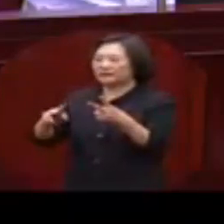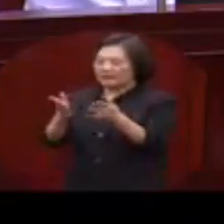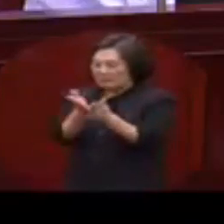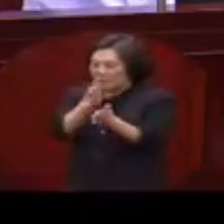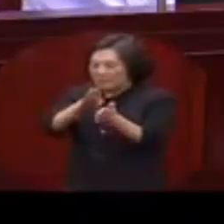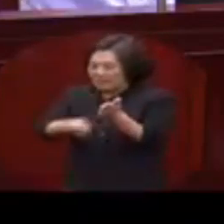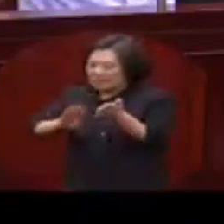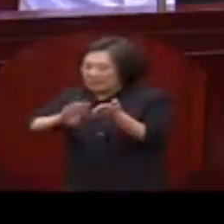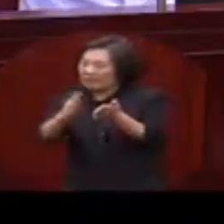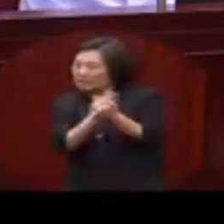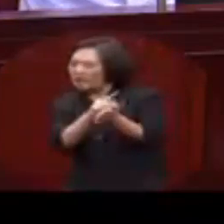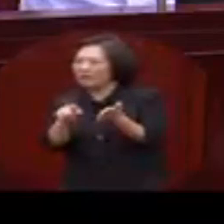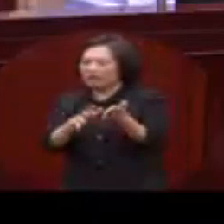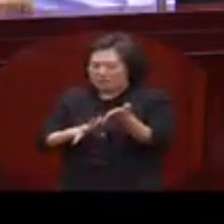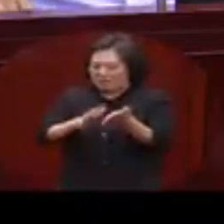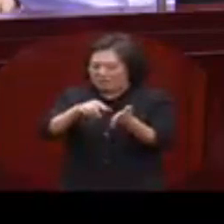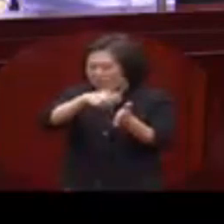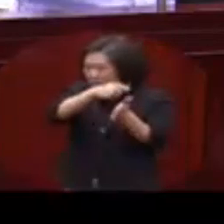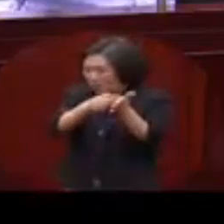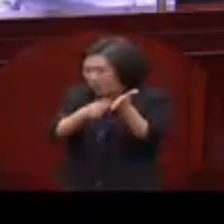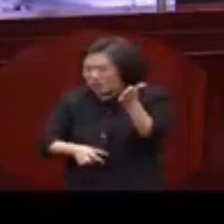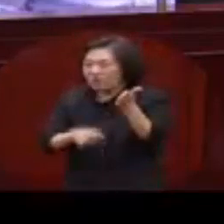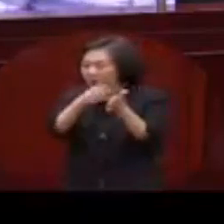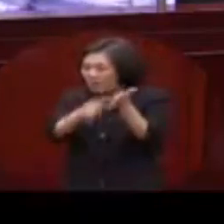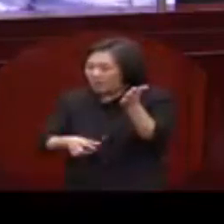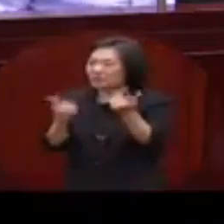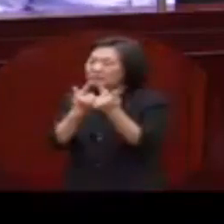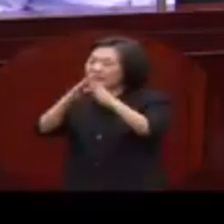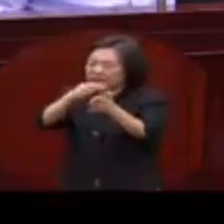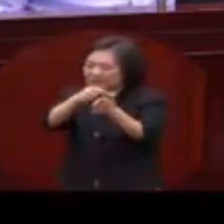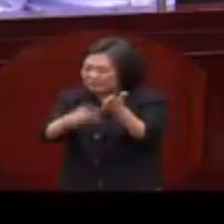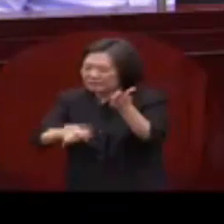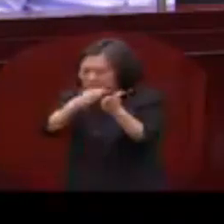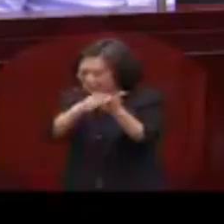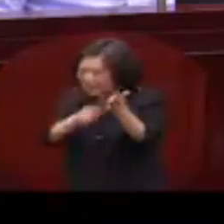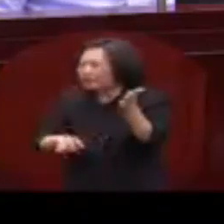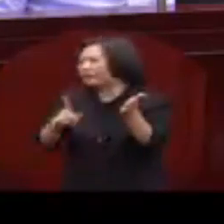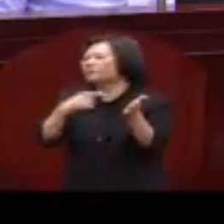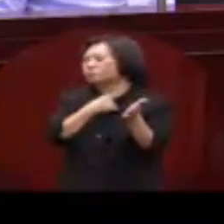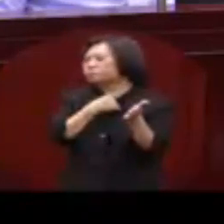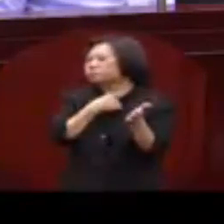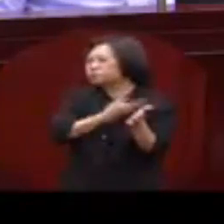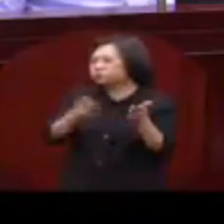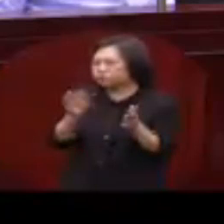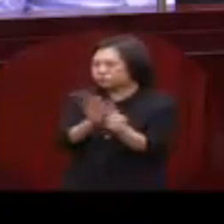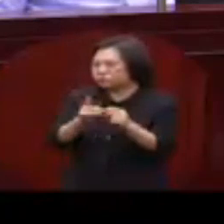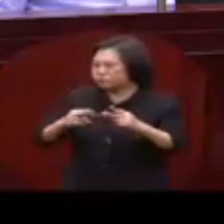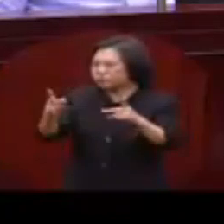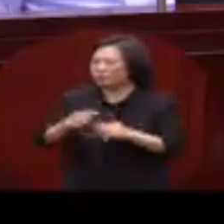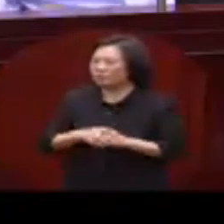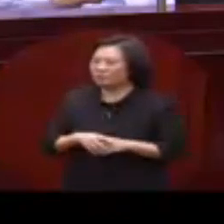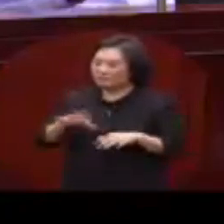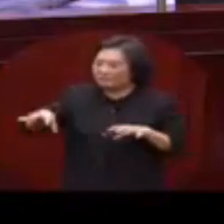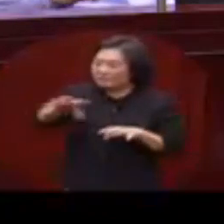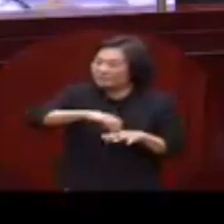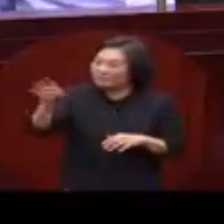孟家这一线，你知道在台北西线的这个地方，因为是台北比较旧区的发展，那我们要开始建构5个没有